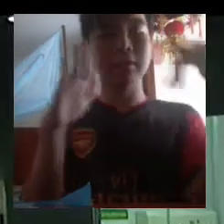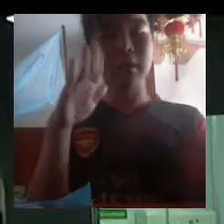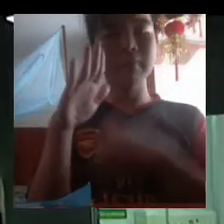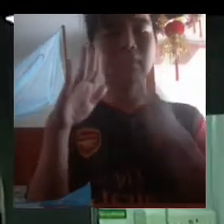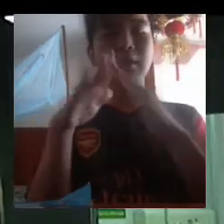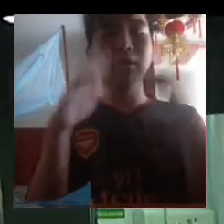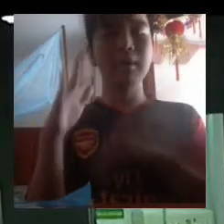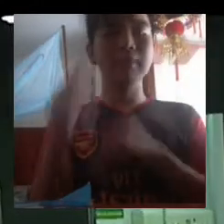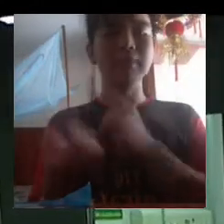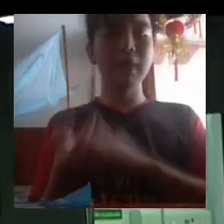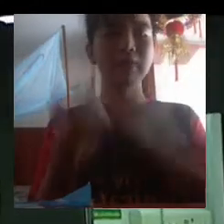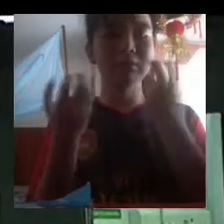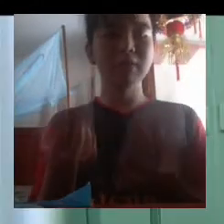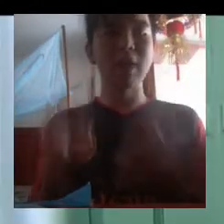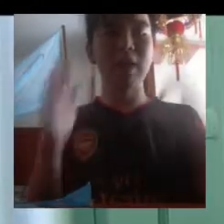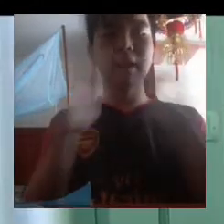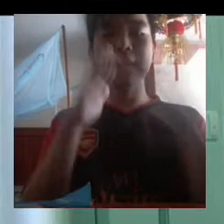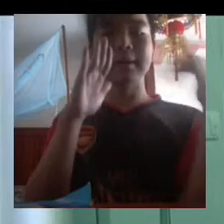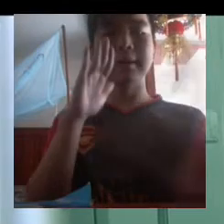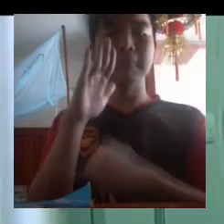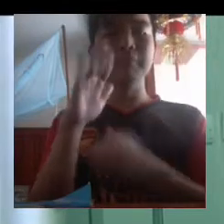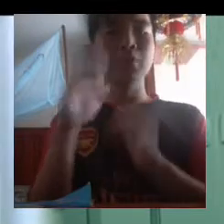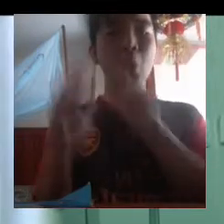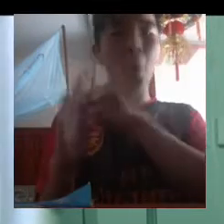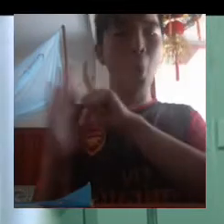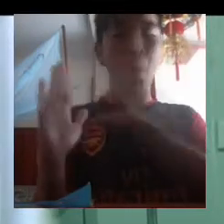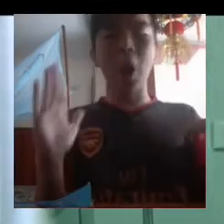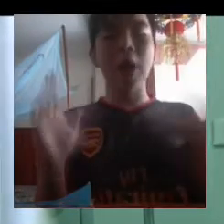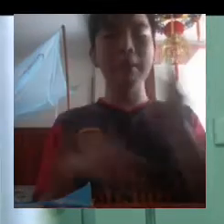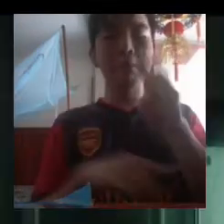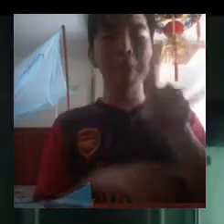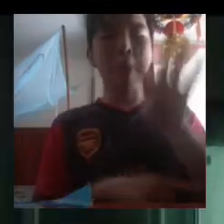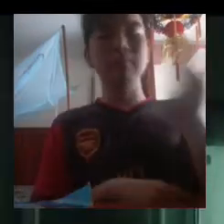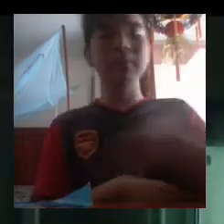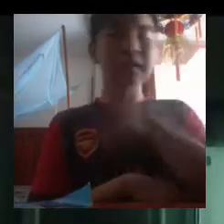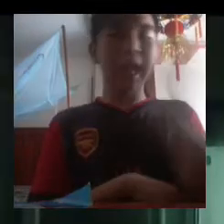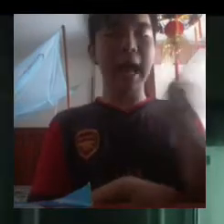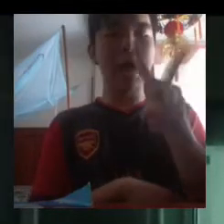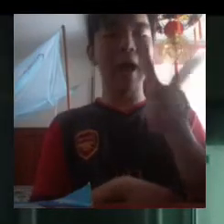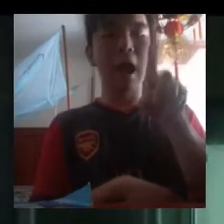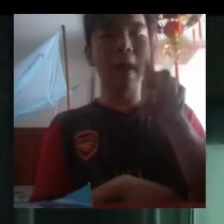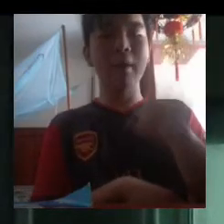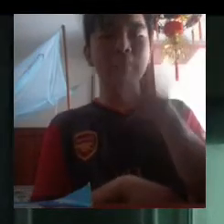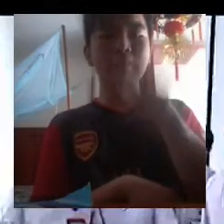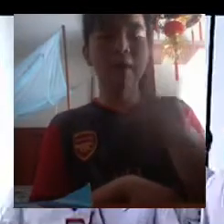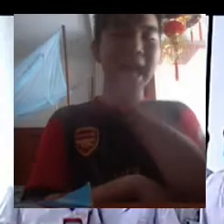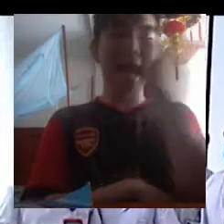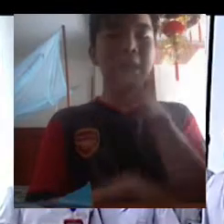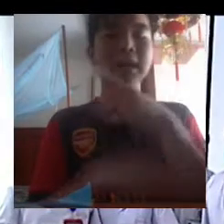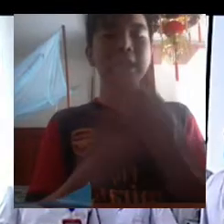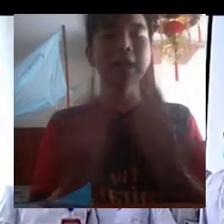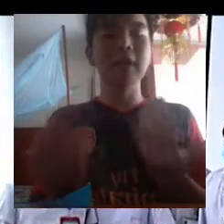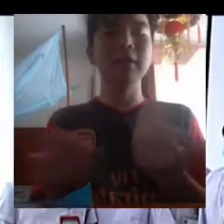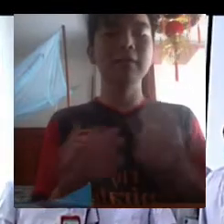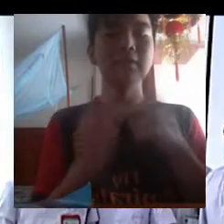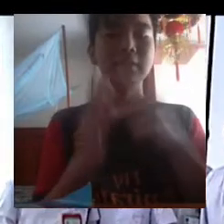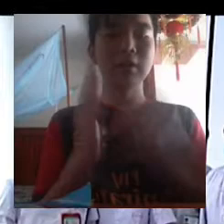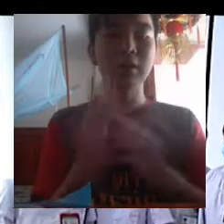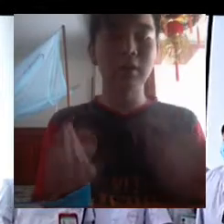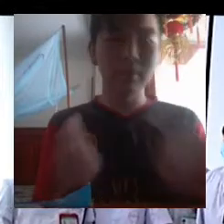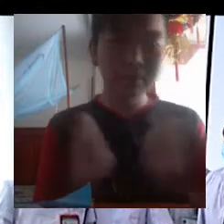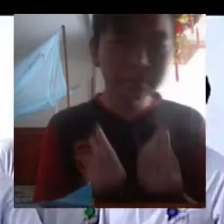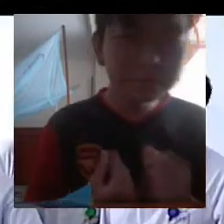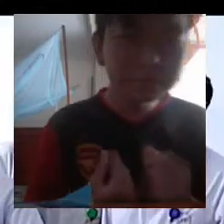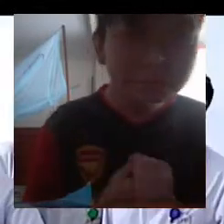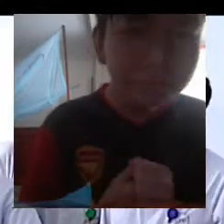nhân nhiễm COVID-19, nhiều nhất là Bệnh viện Bệnh nhiệt đới Trung ương với 46 bệnh nhân, trong đó có 3 ca bệnh nặng. Đại diện Bộ Y tế khẳng